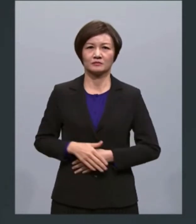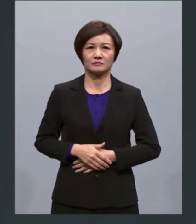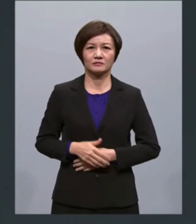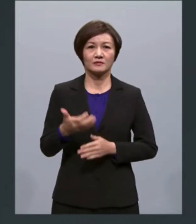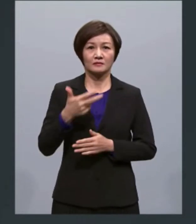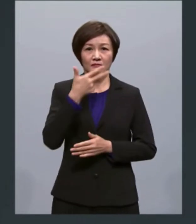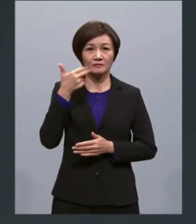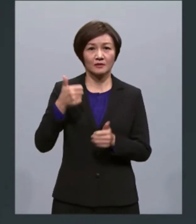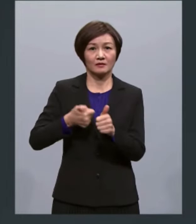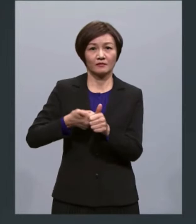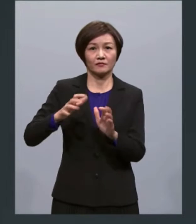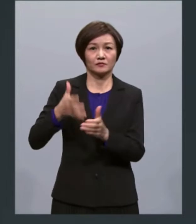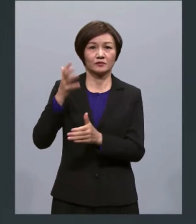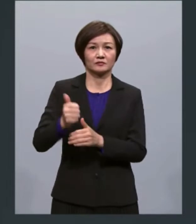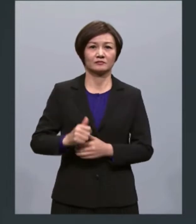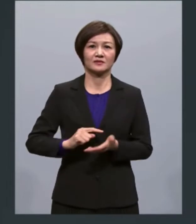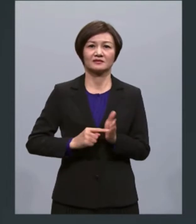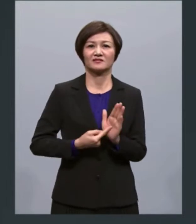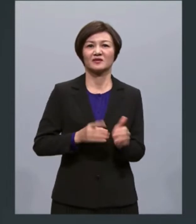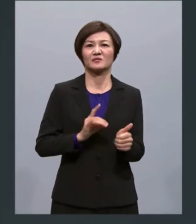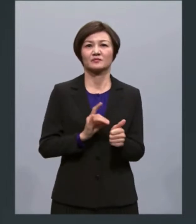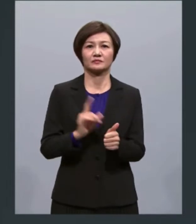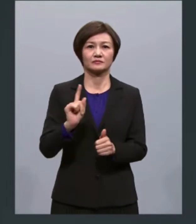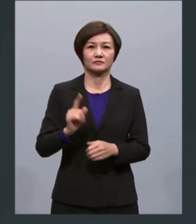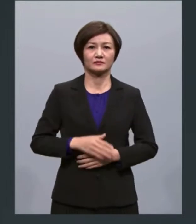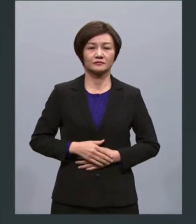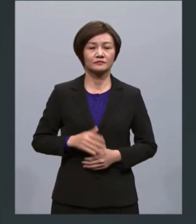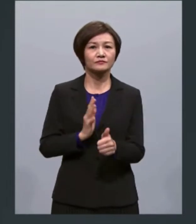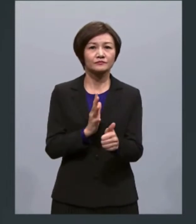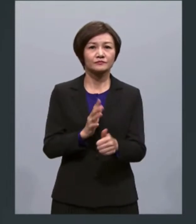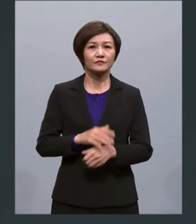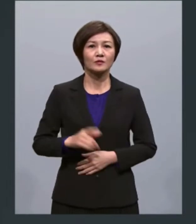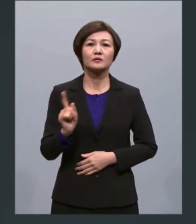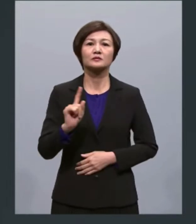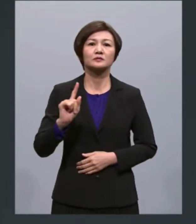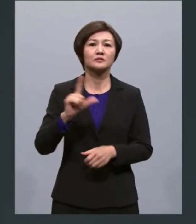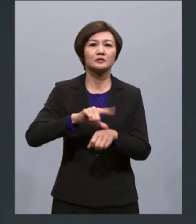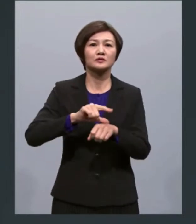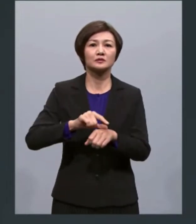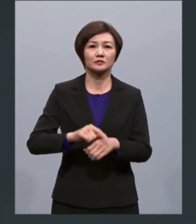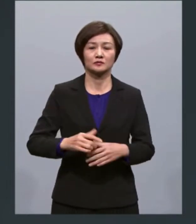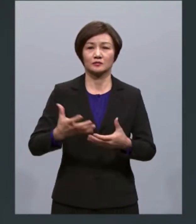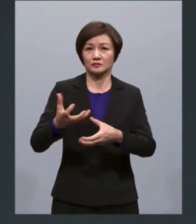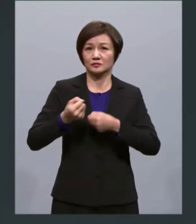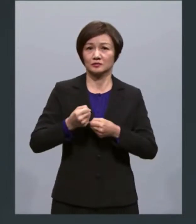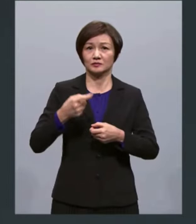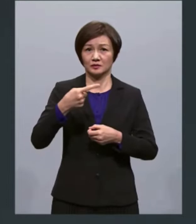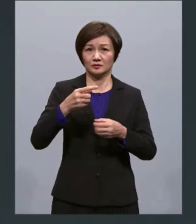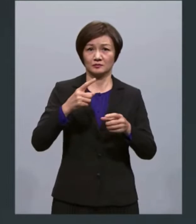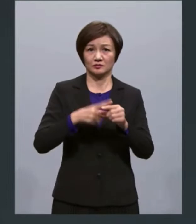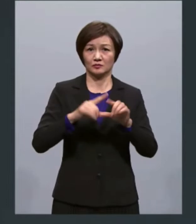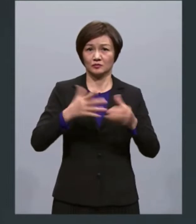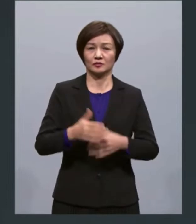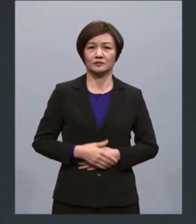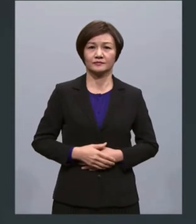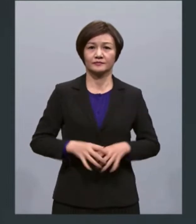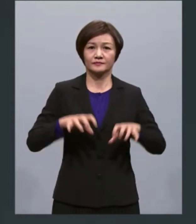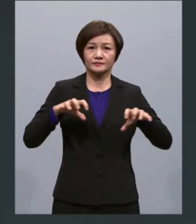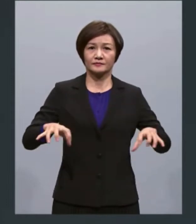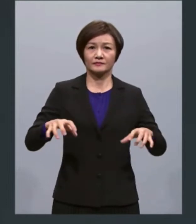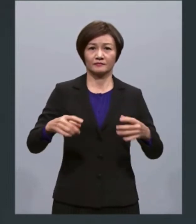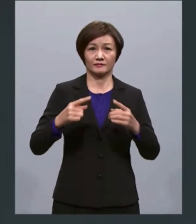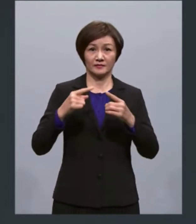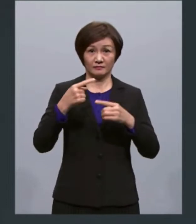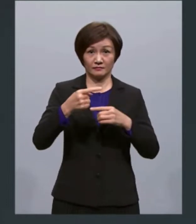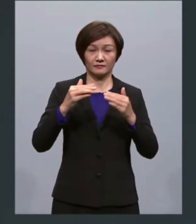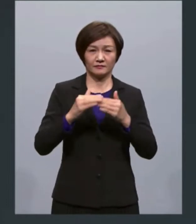才赖副总统就在示范什么叫诈骗。我请问你，我什么时候说过接受一个中国？你说两岸一家亲，我跟你